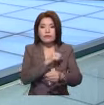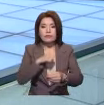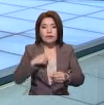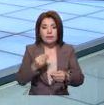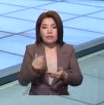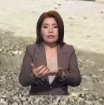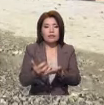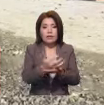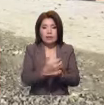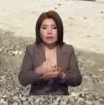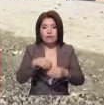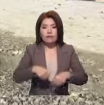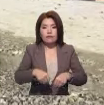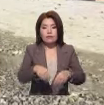екен.